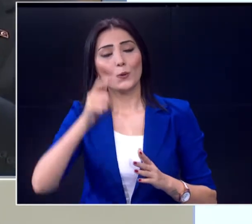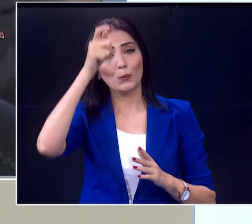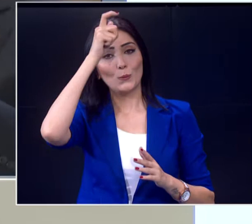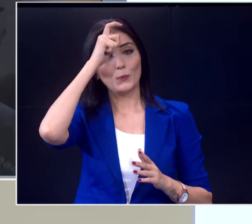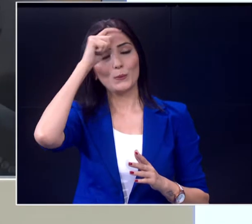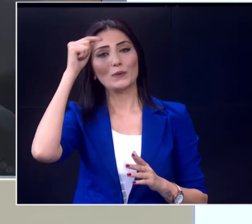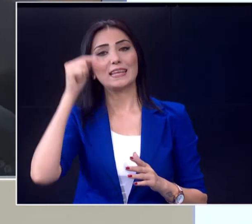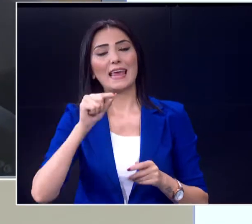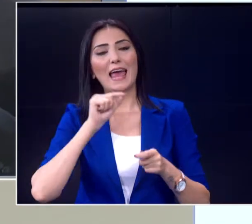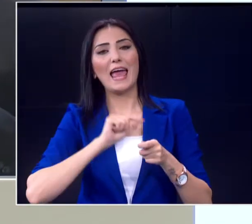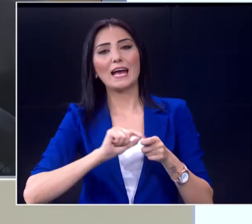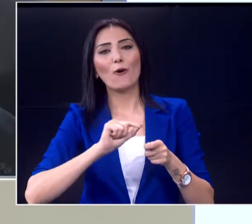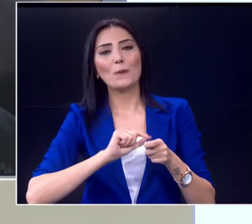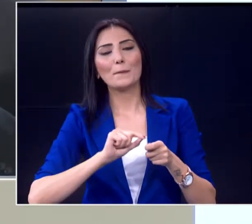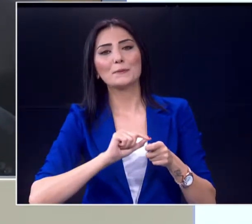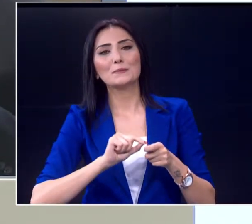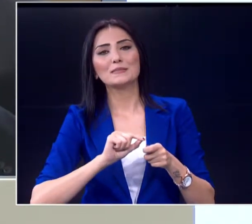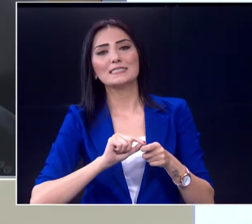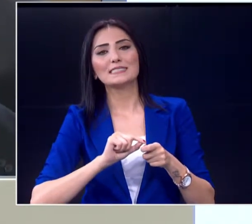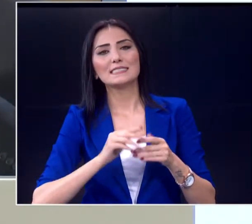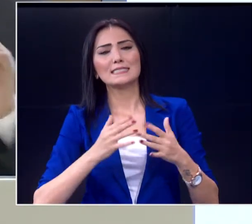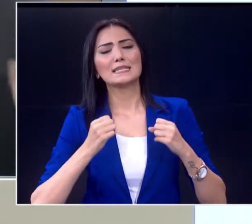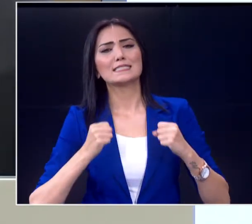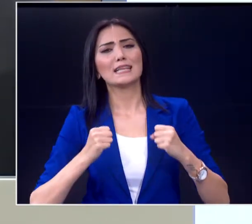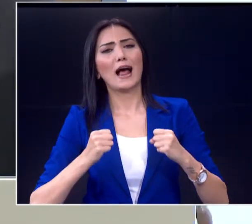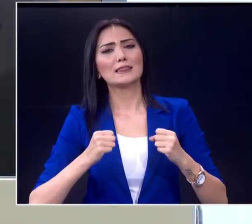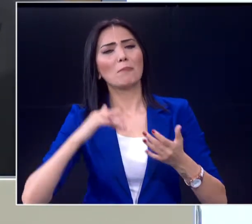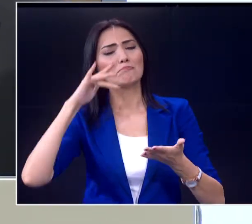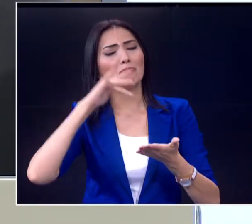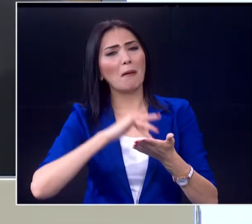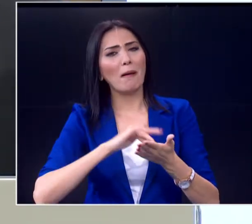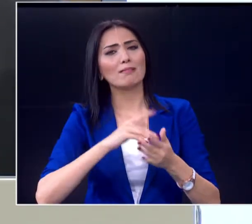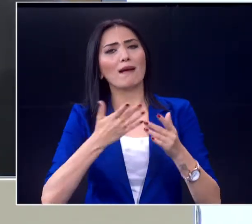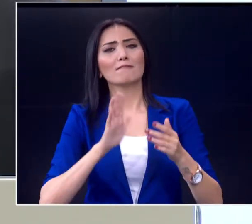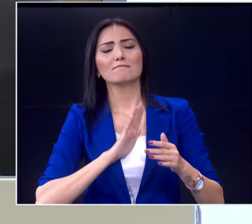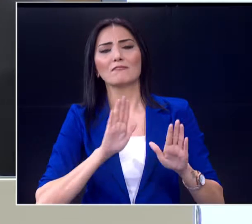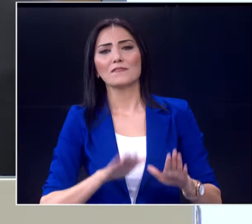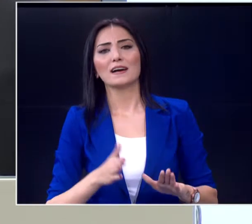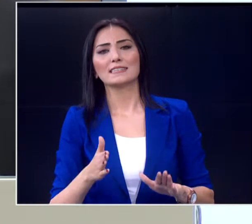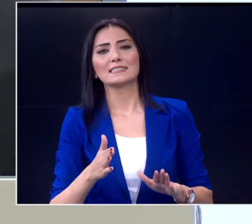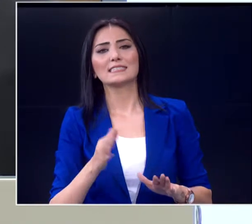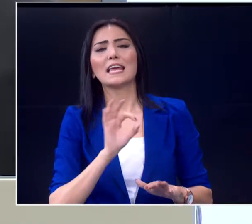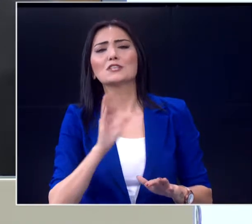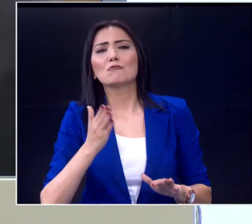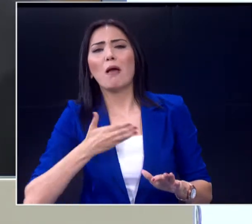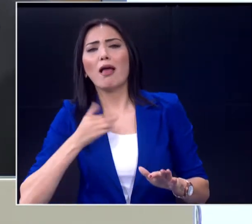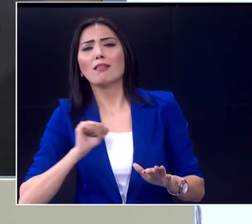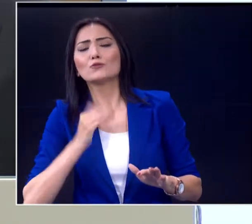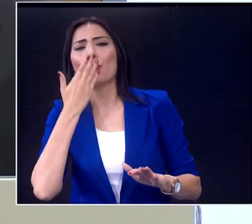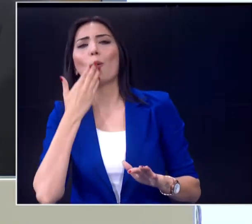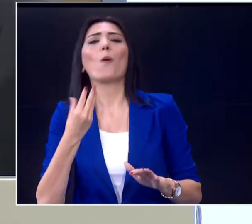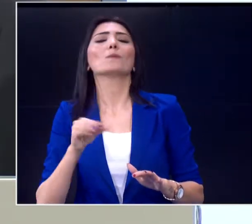ülke ekonomimiz sağlam temeller üzerindedir. Hiç endişeniz